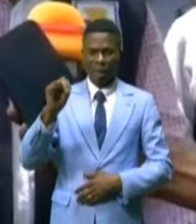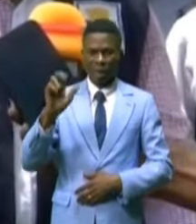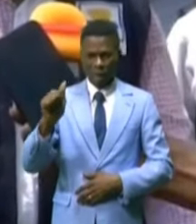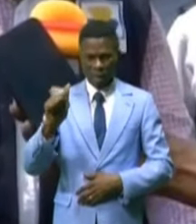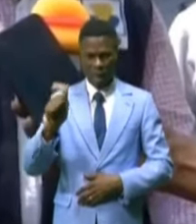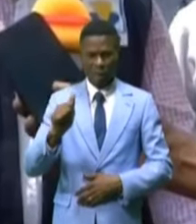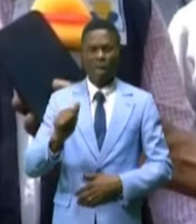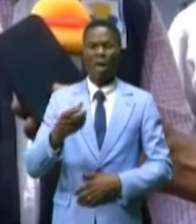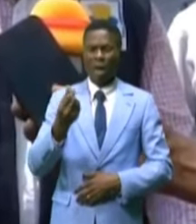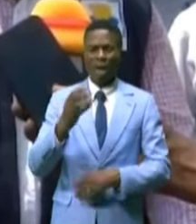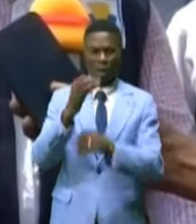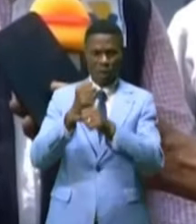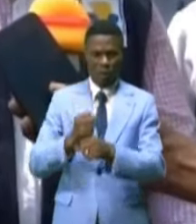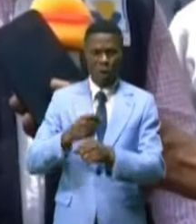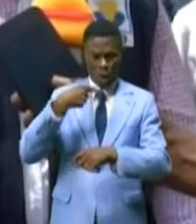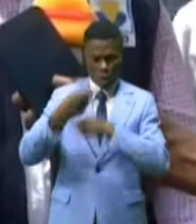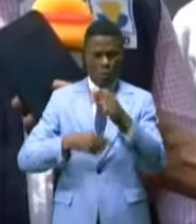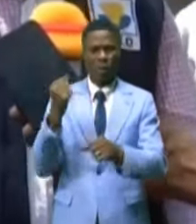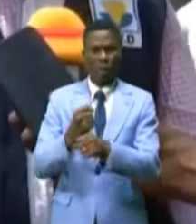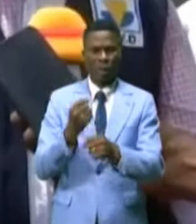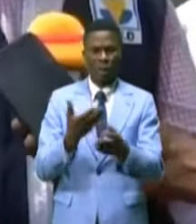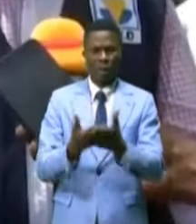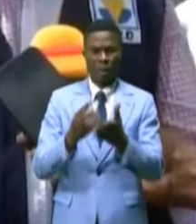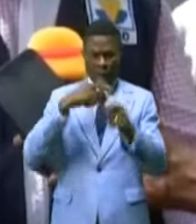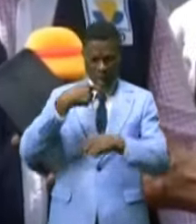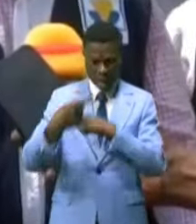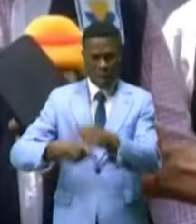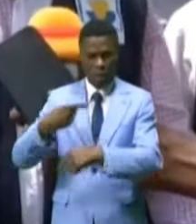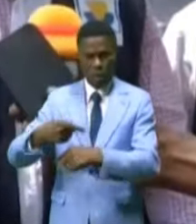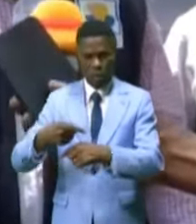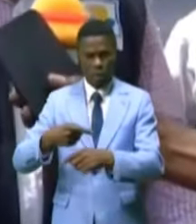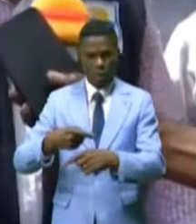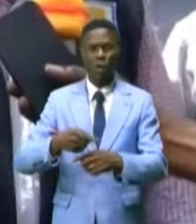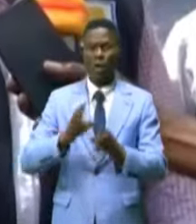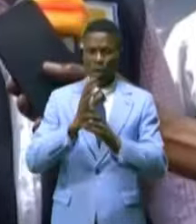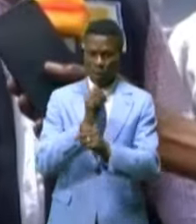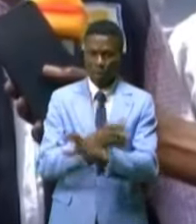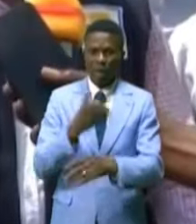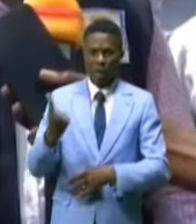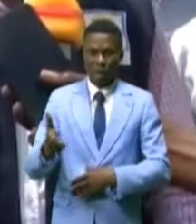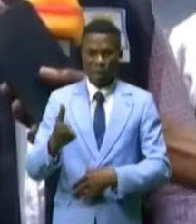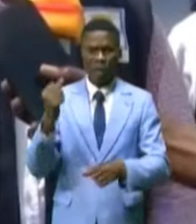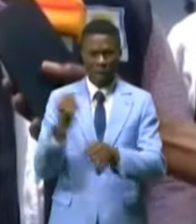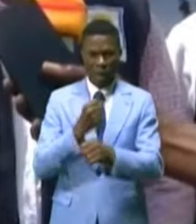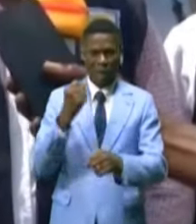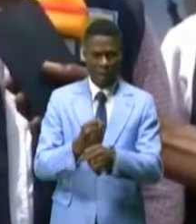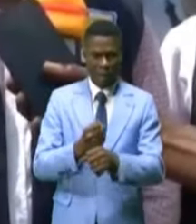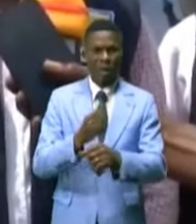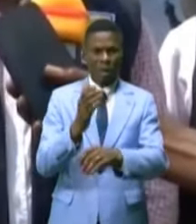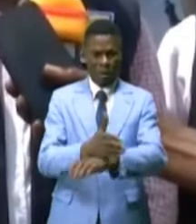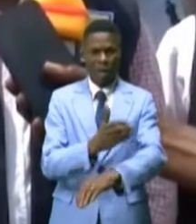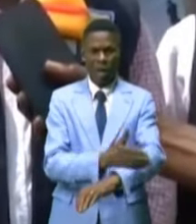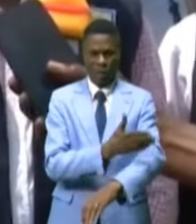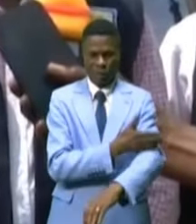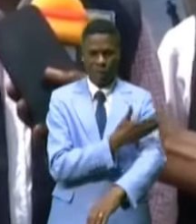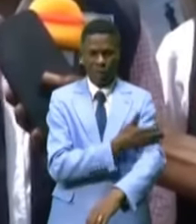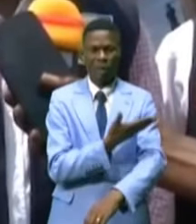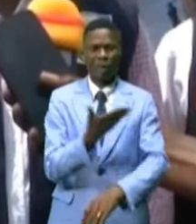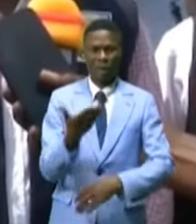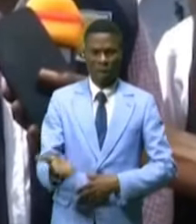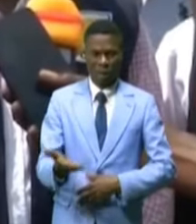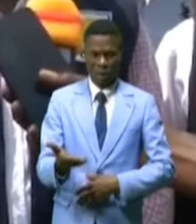pour commencer, c'était pour le démarrage. Et le démarrage est en train d'être fait et les travaux sont en train d'être